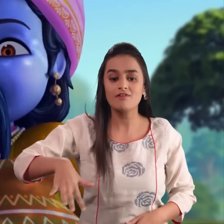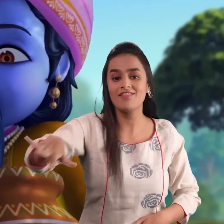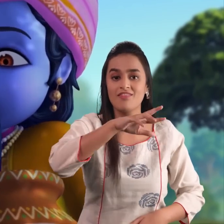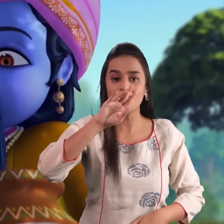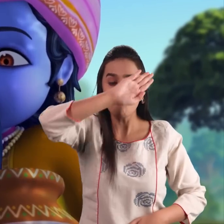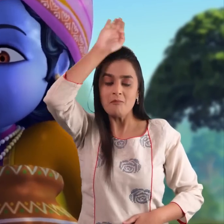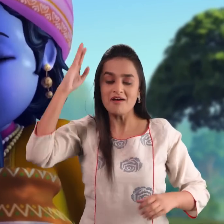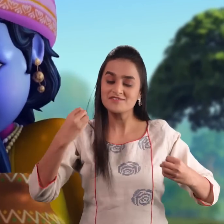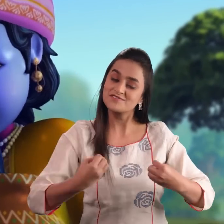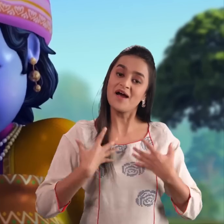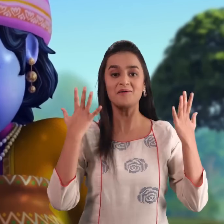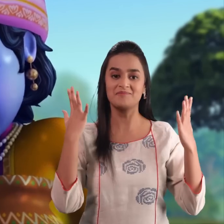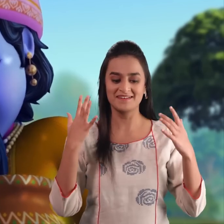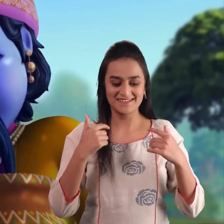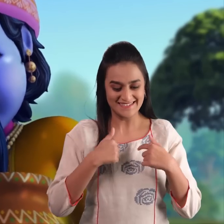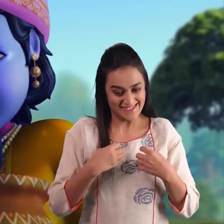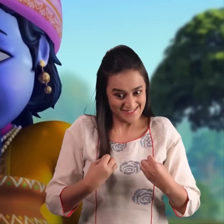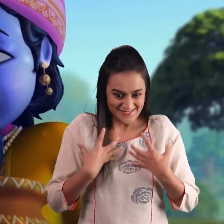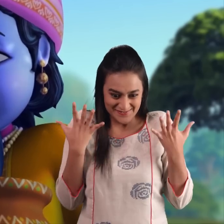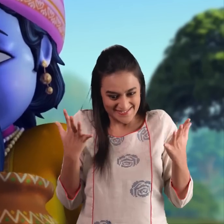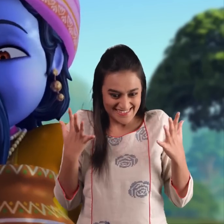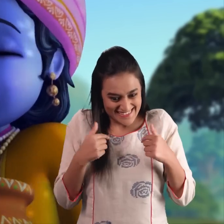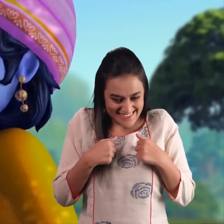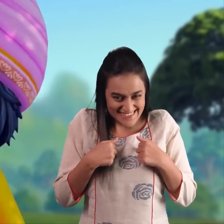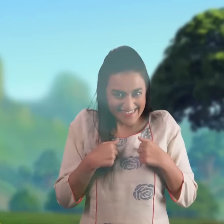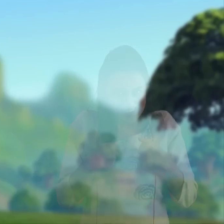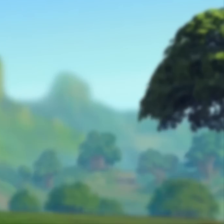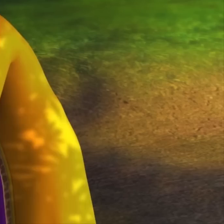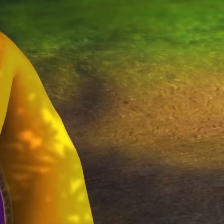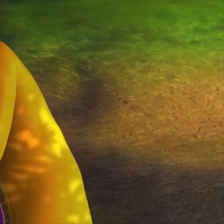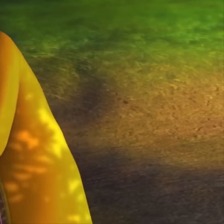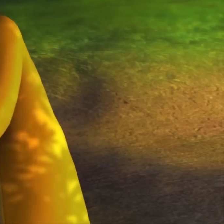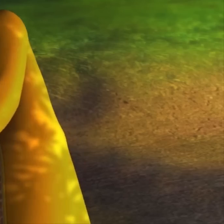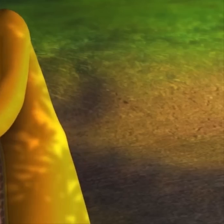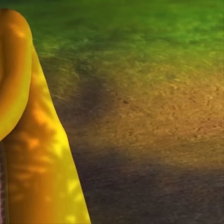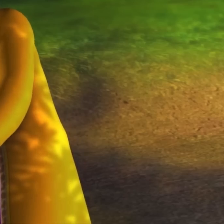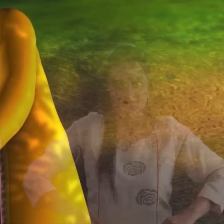वृंदावन के महाराज खुश होंगे, बहुत खुश।